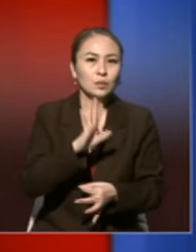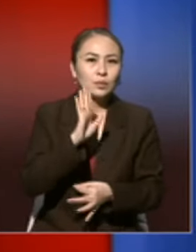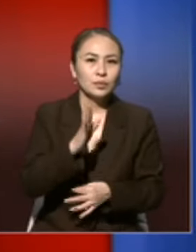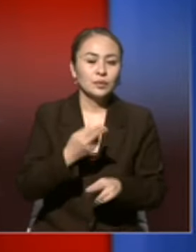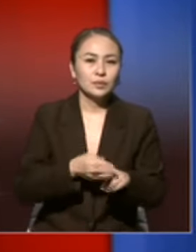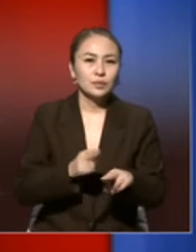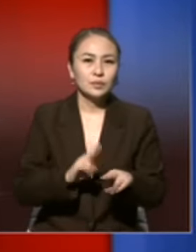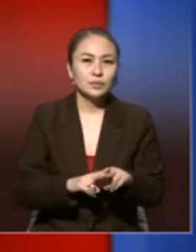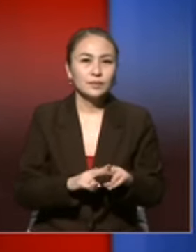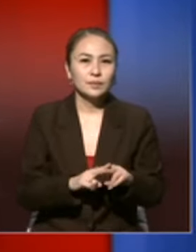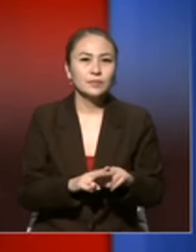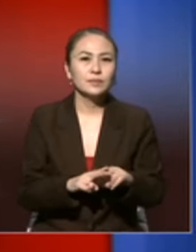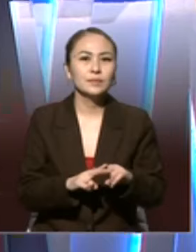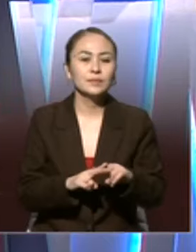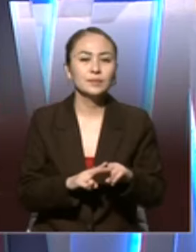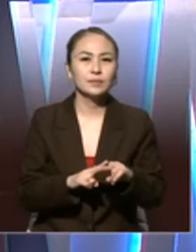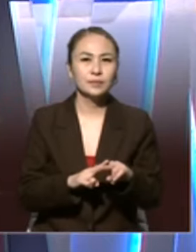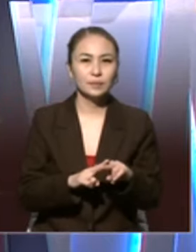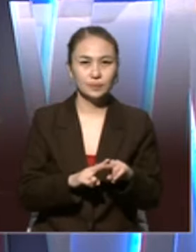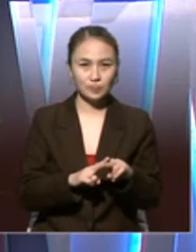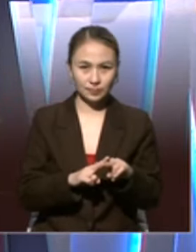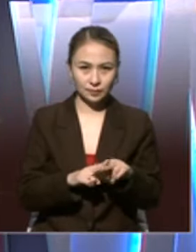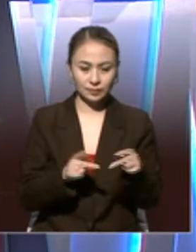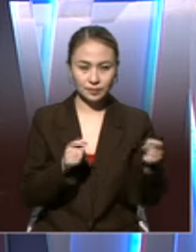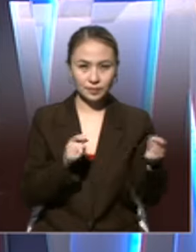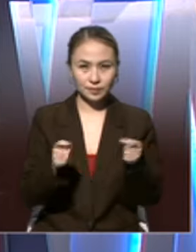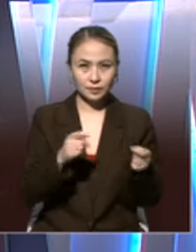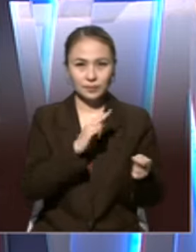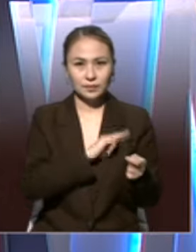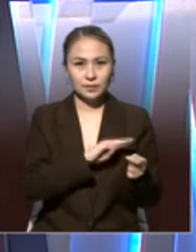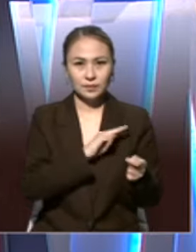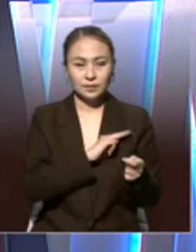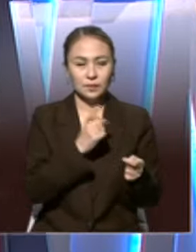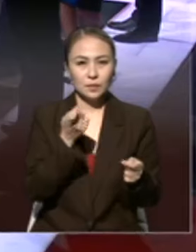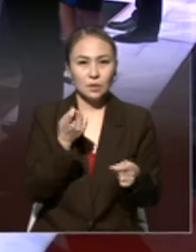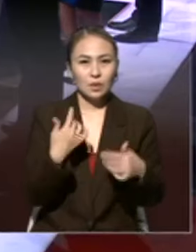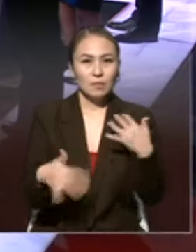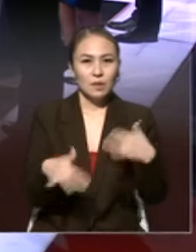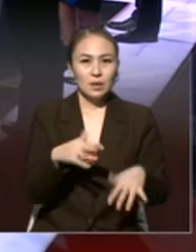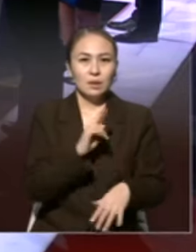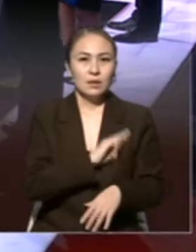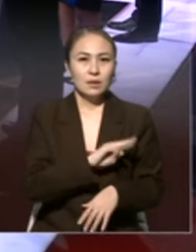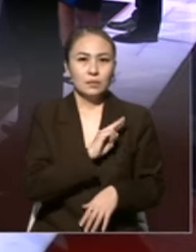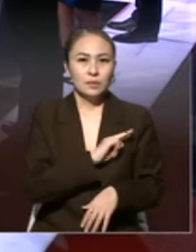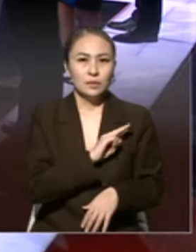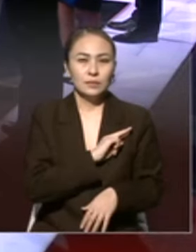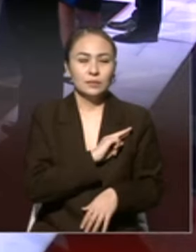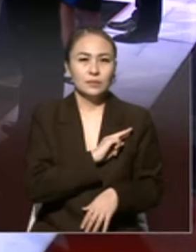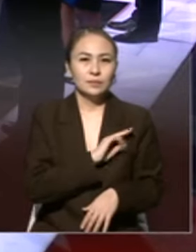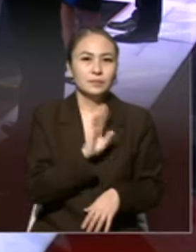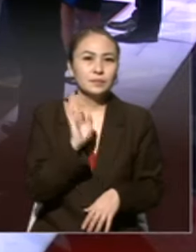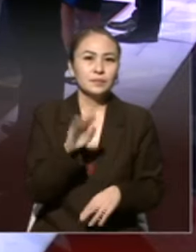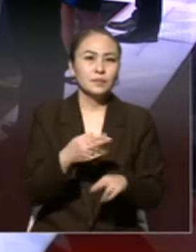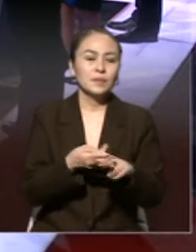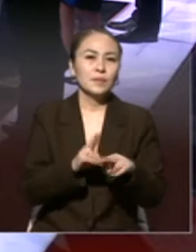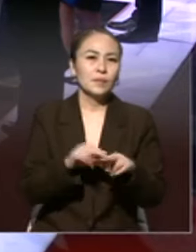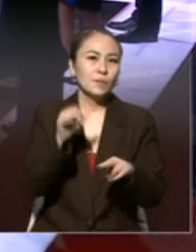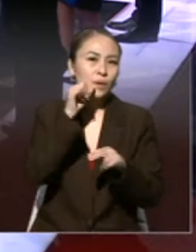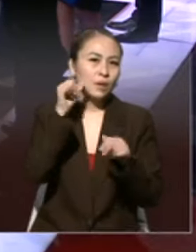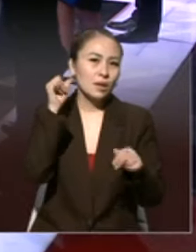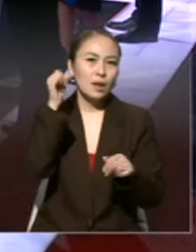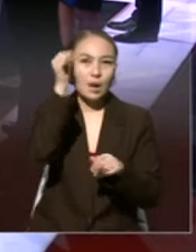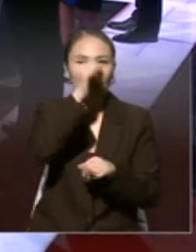сол енді мынау біздің сол басқару жүйесінің сол немқұрайлы қарағандары ғой енді мысалға. Ол әй жарайды, былтырғыдай да өтіп